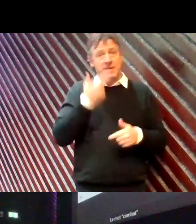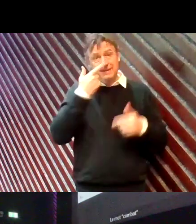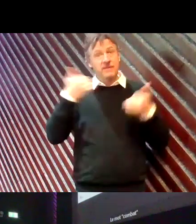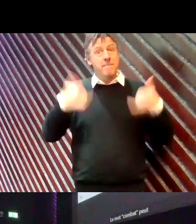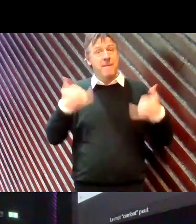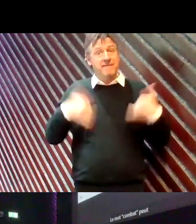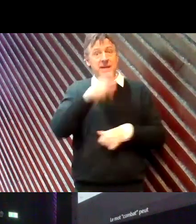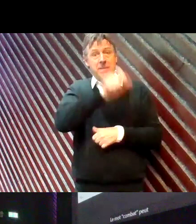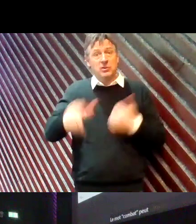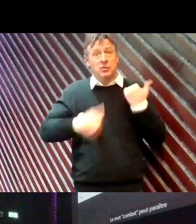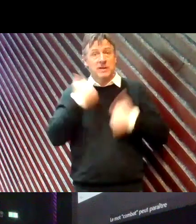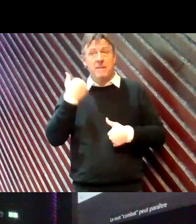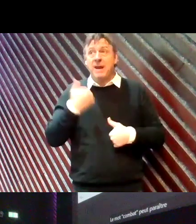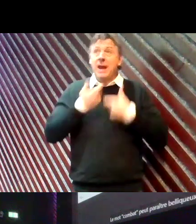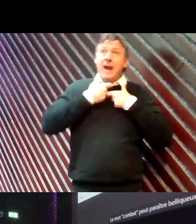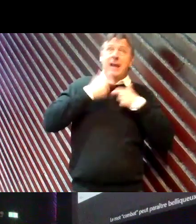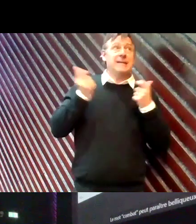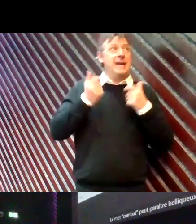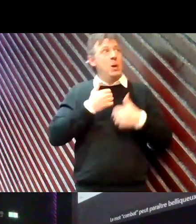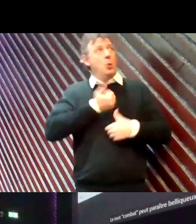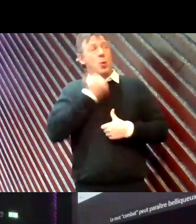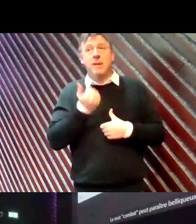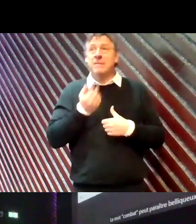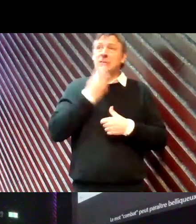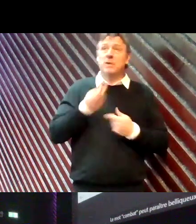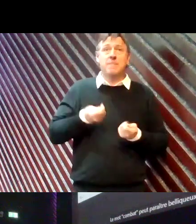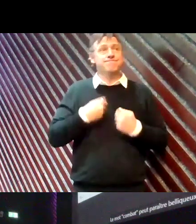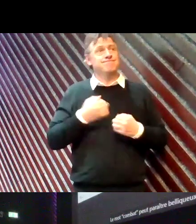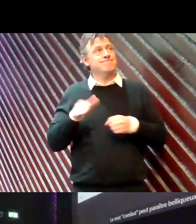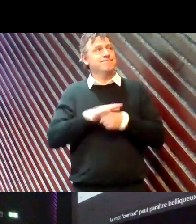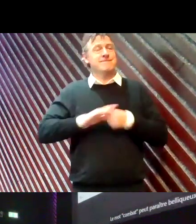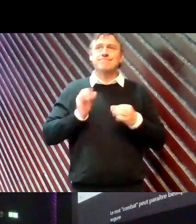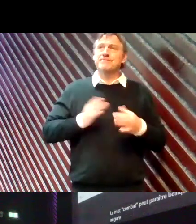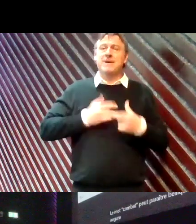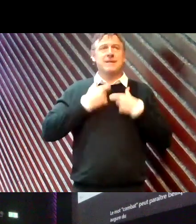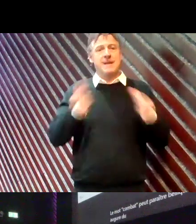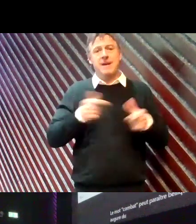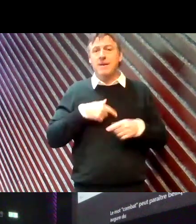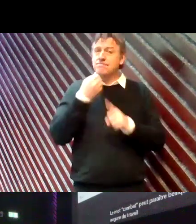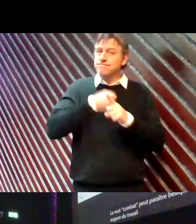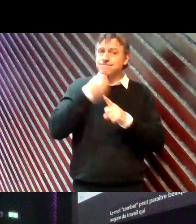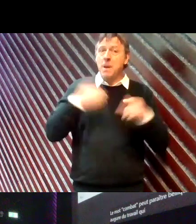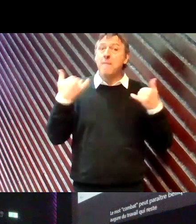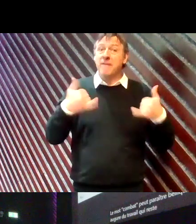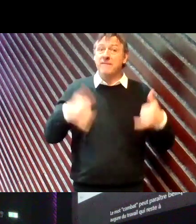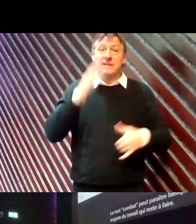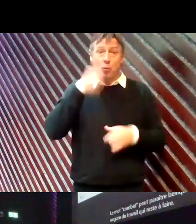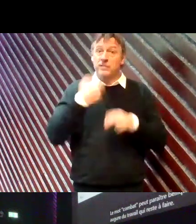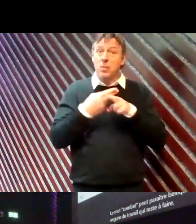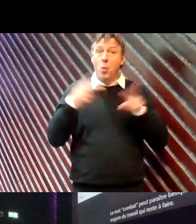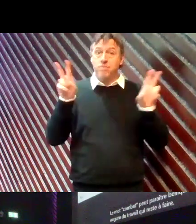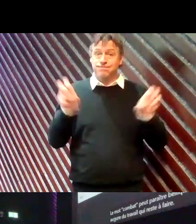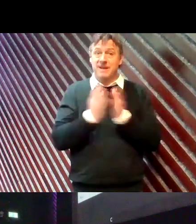accès à l'autonomie et à la citoyenneté et qu'elles puissent agir pour elles-mêmes. Donc ce chemin, tous ensemble,